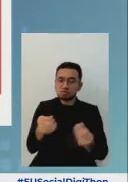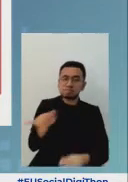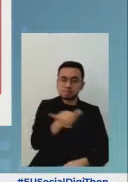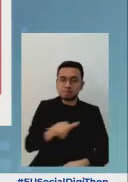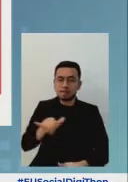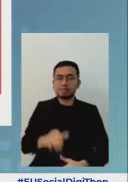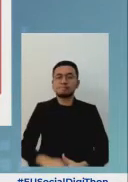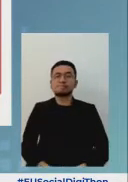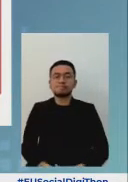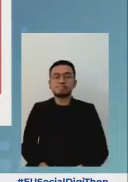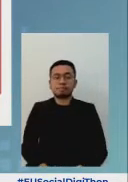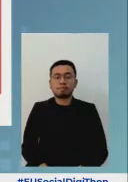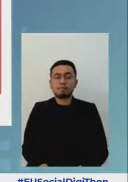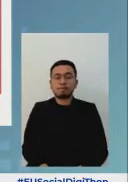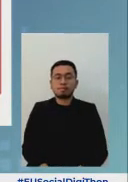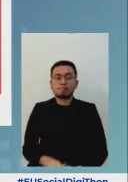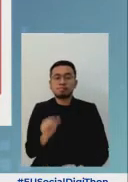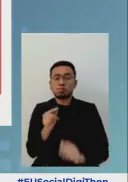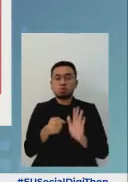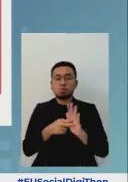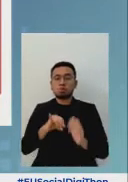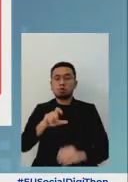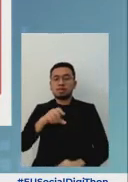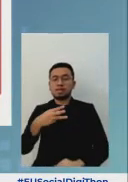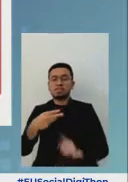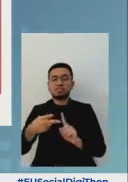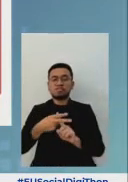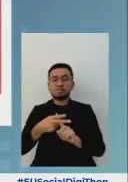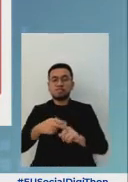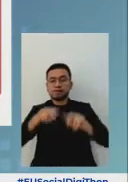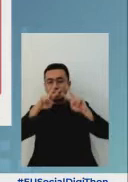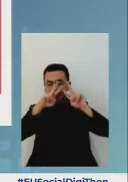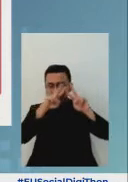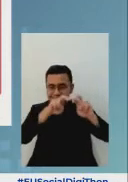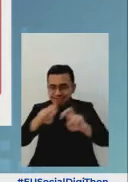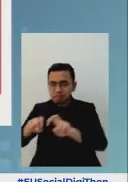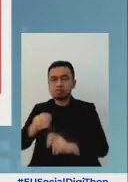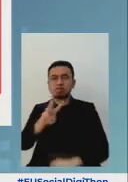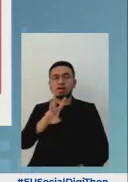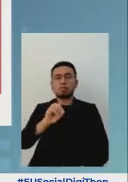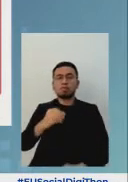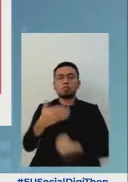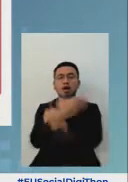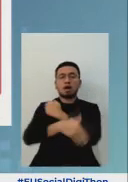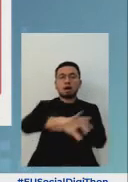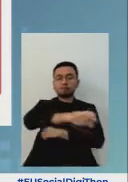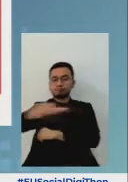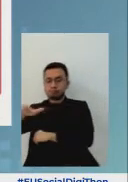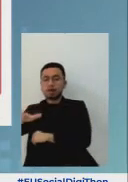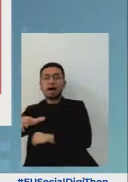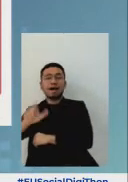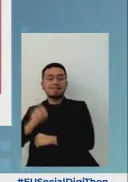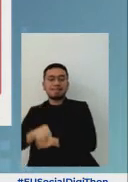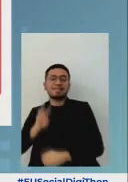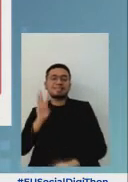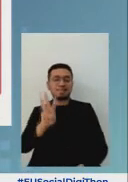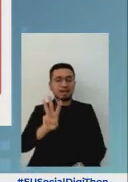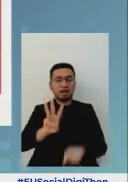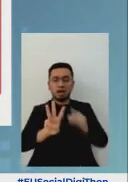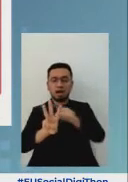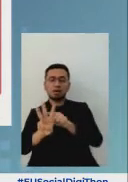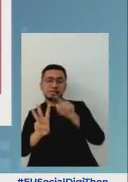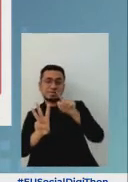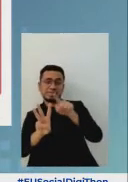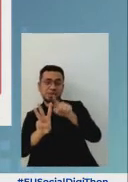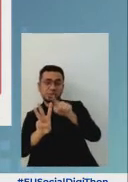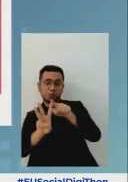Studi yang dilakukan UNICEF di 30 negara itu menunjukkan bahwa 1 dari 3 remaja menyatakan bahwa mereka pernah menjadi korban